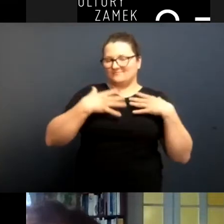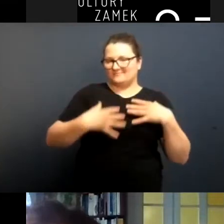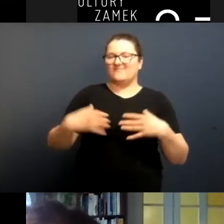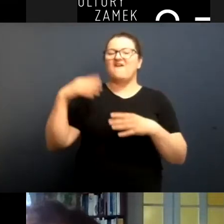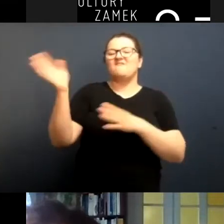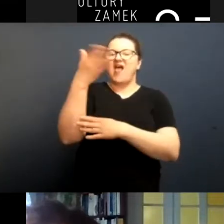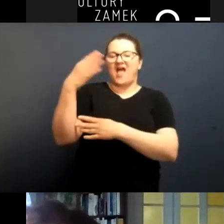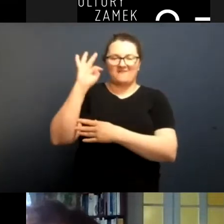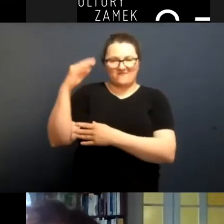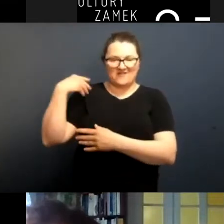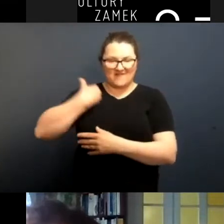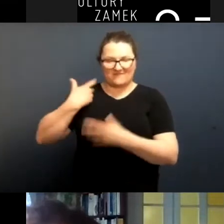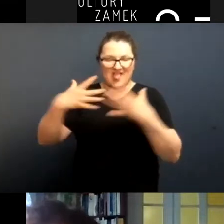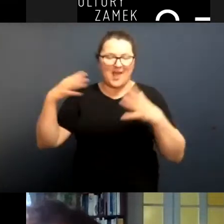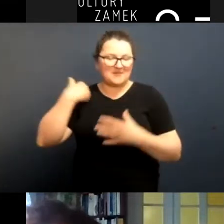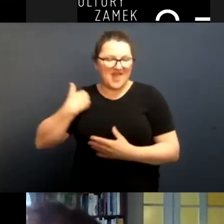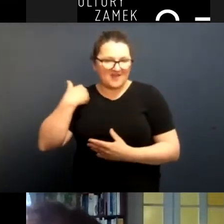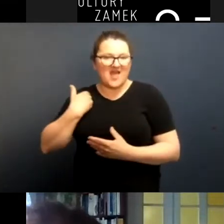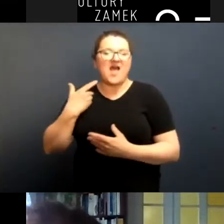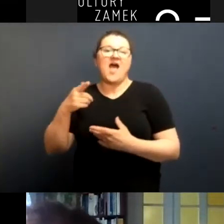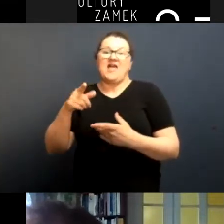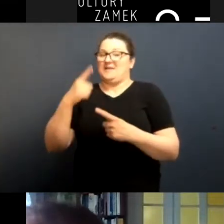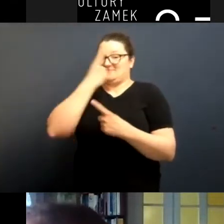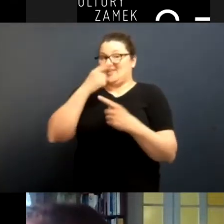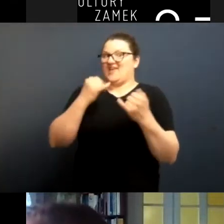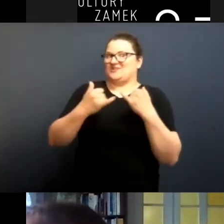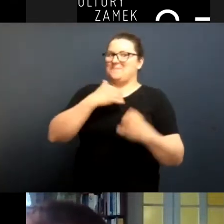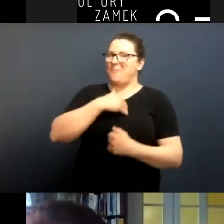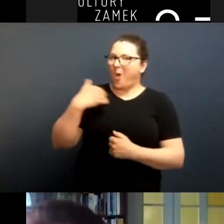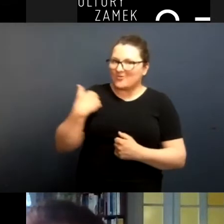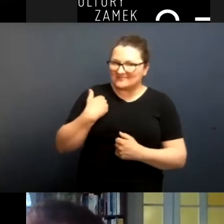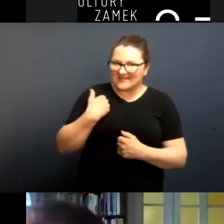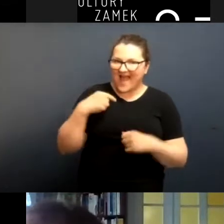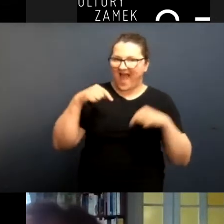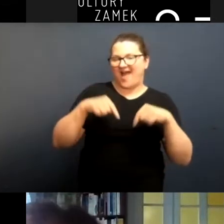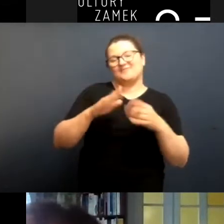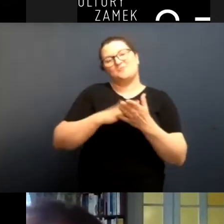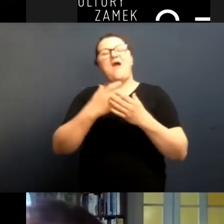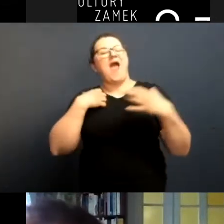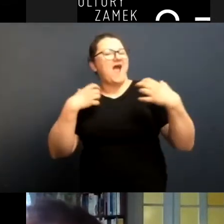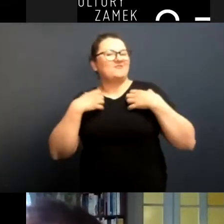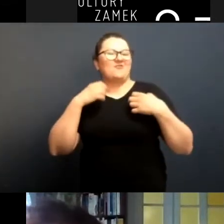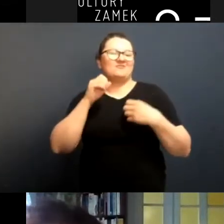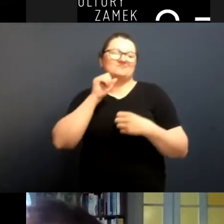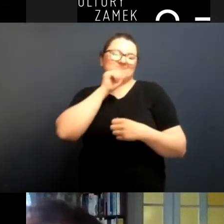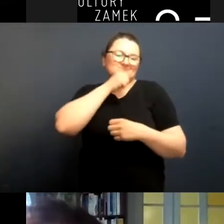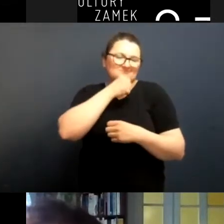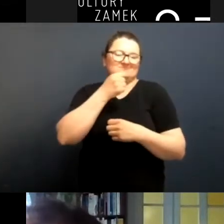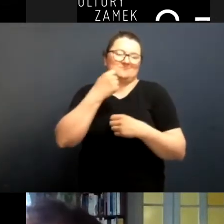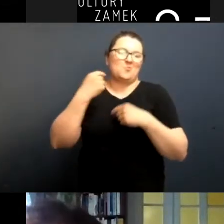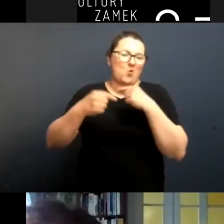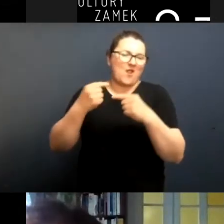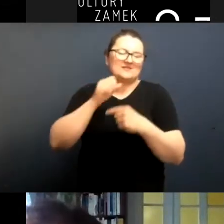Wielkiej Brytanii. Myślę, że gdybyśmy w Polsce zobaczyli sesję jakiejś aktorki starszego pokolenia